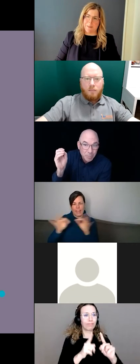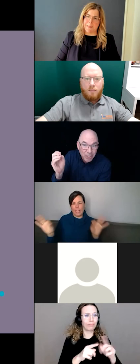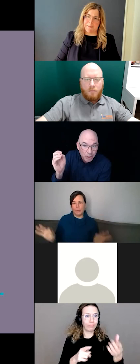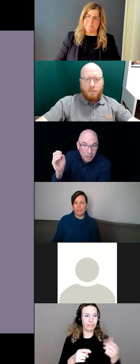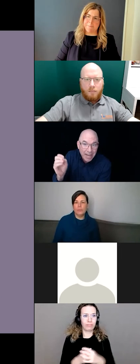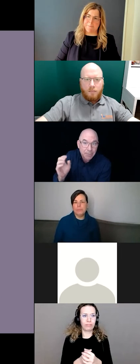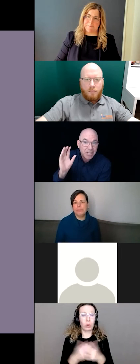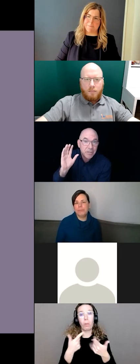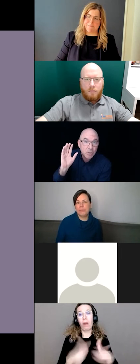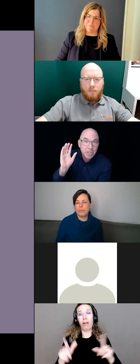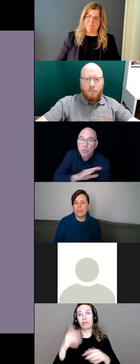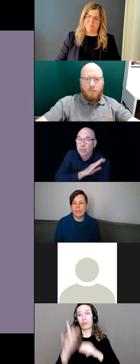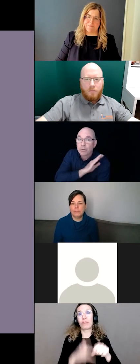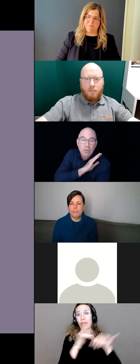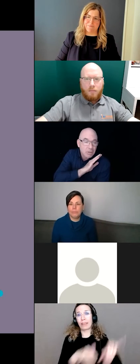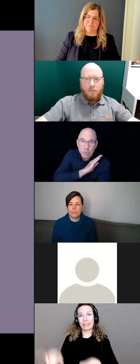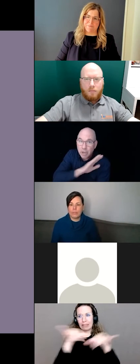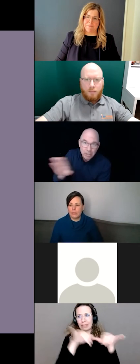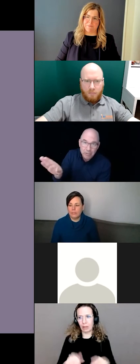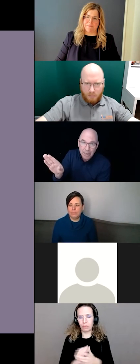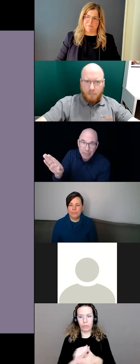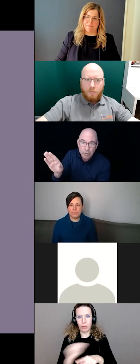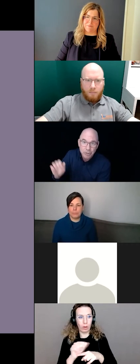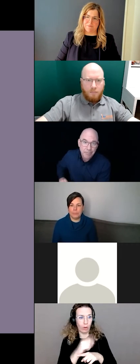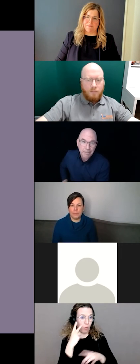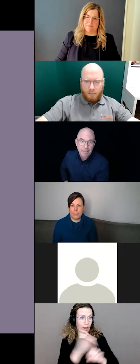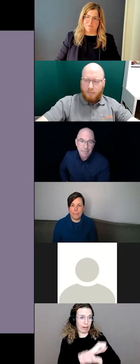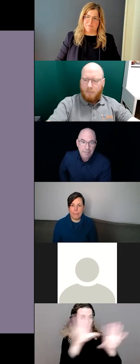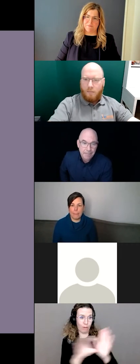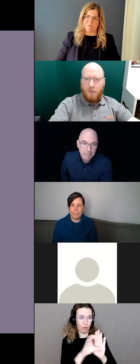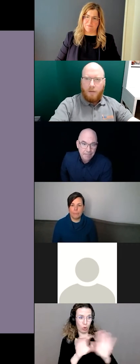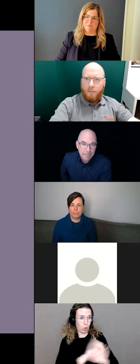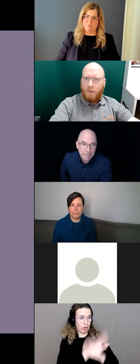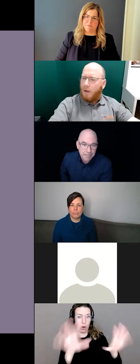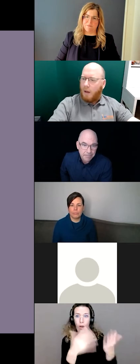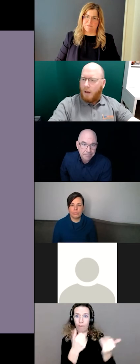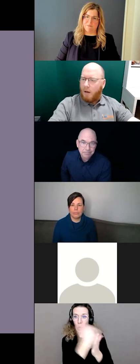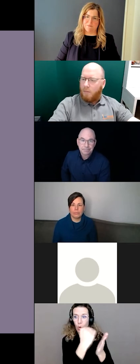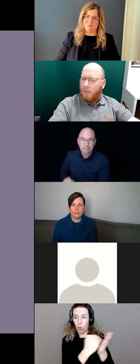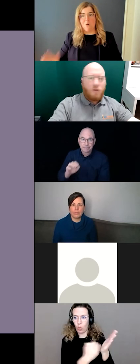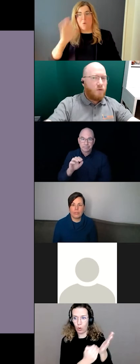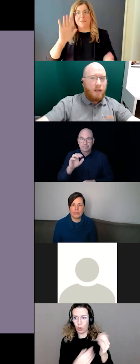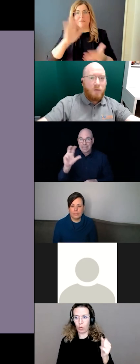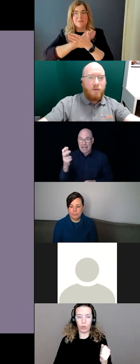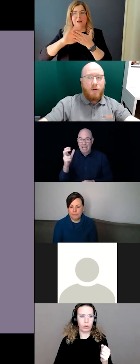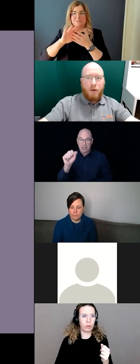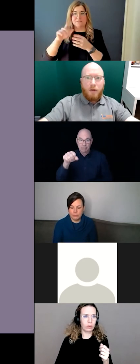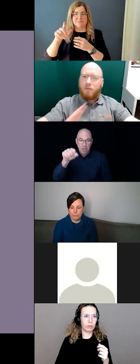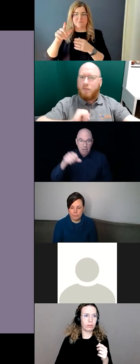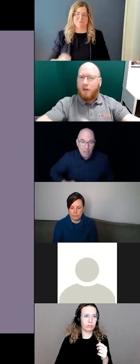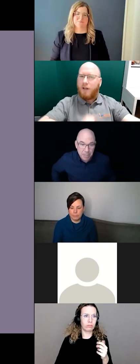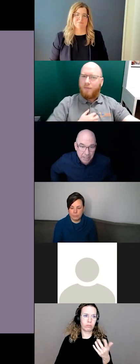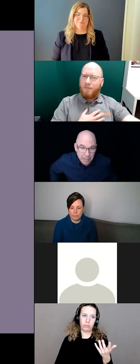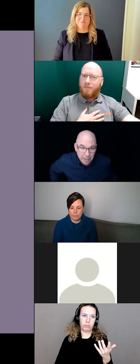toute l'information est dans la photo et ça bénéficie tout le monde indépendamment de sa langue. Donc,